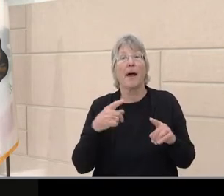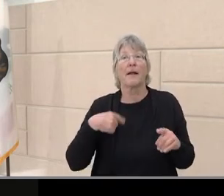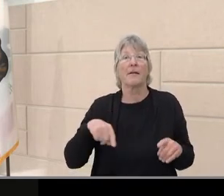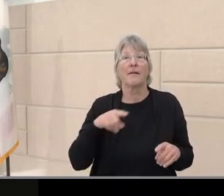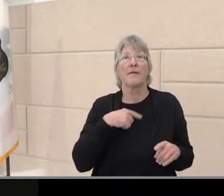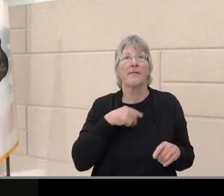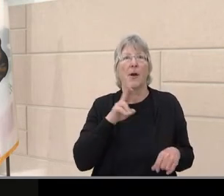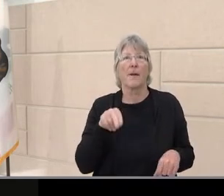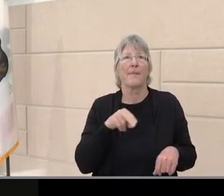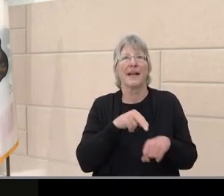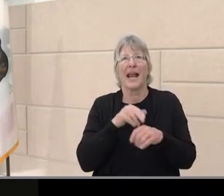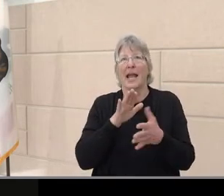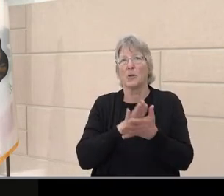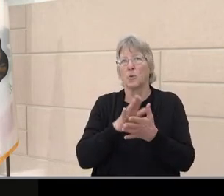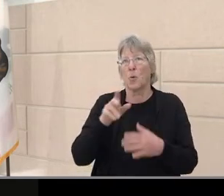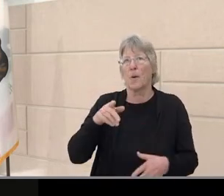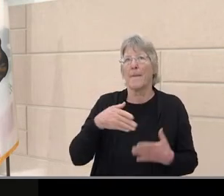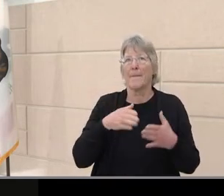วีจีบันต่อโ